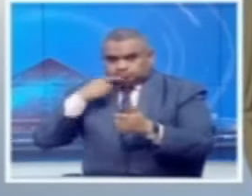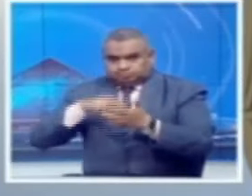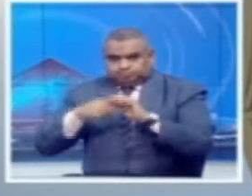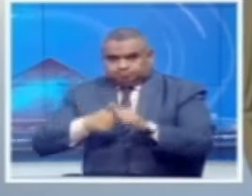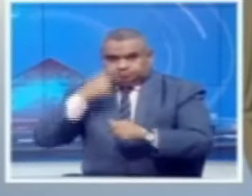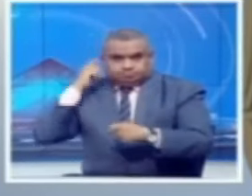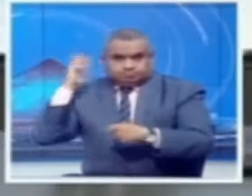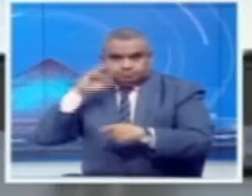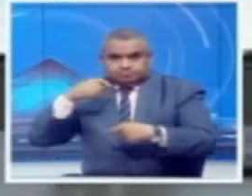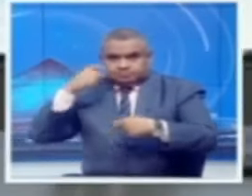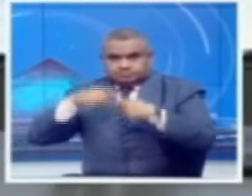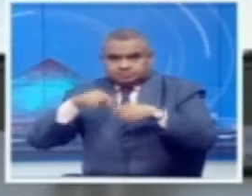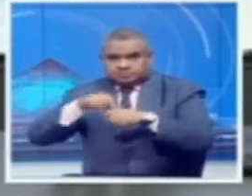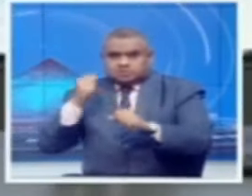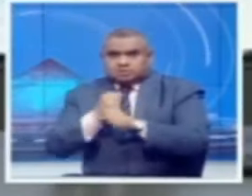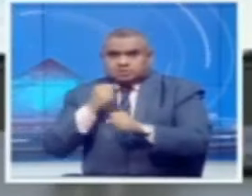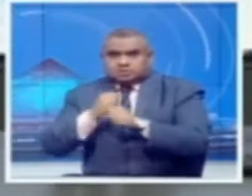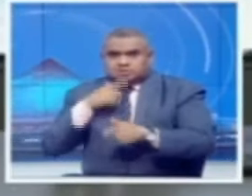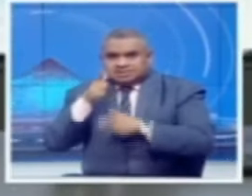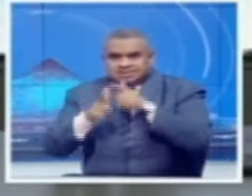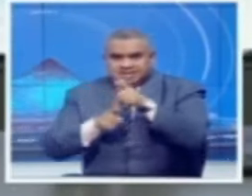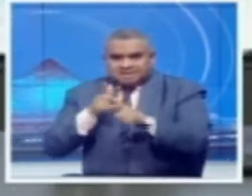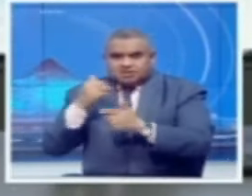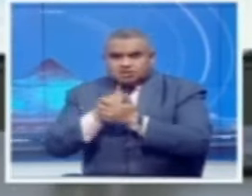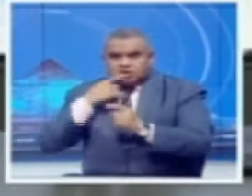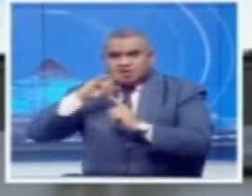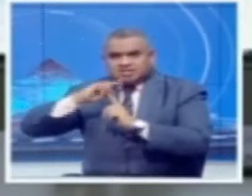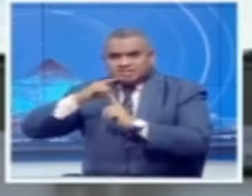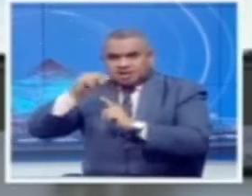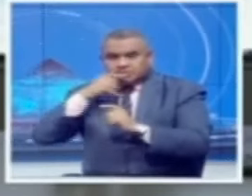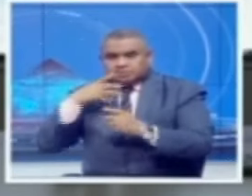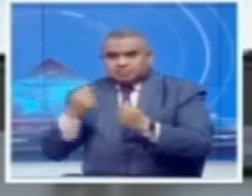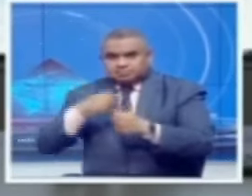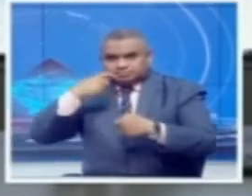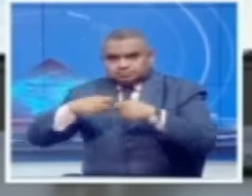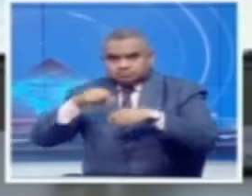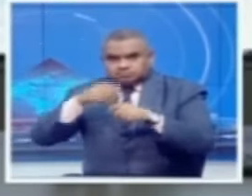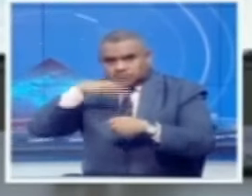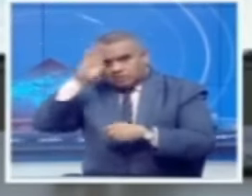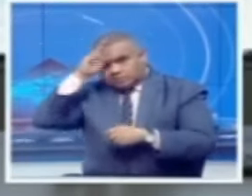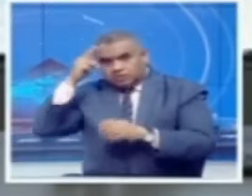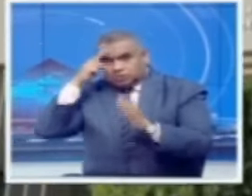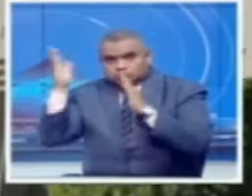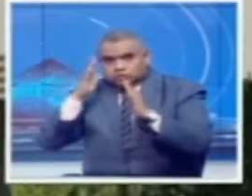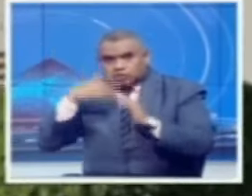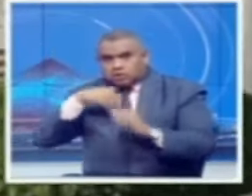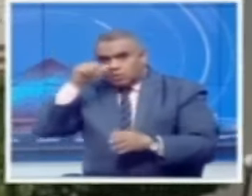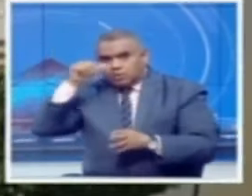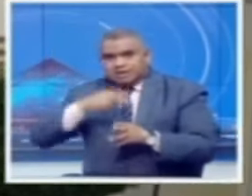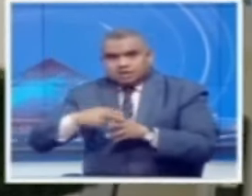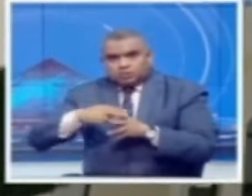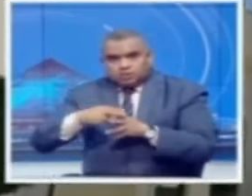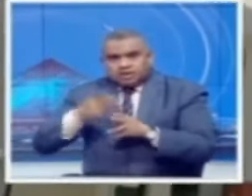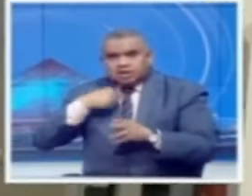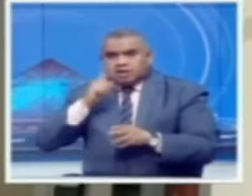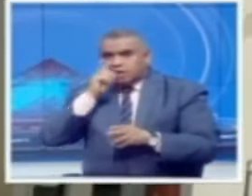مع كبرى الكيانات العاملة في مجال بث القنوات الفضائية مع أشقائنا في المملكة العربية السعودية